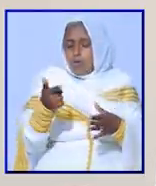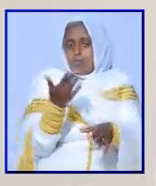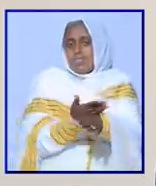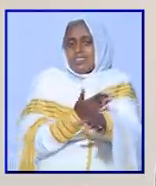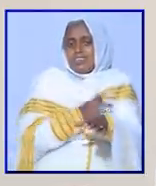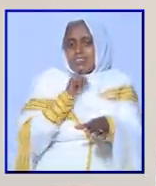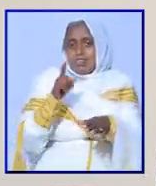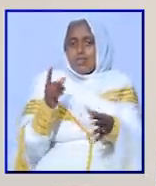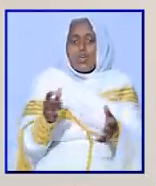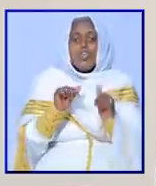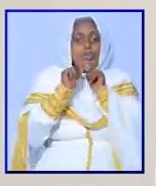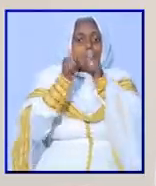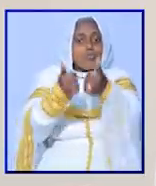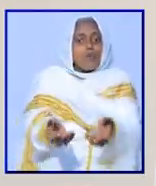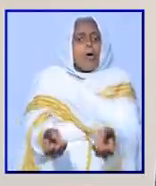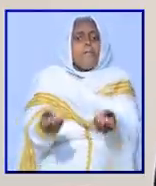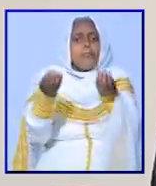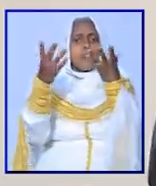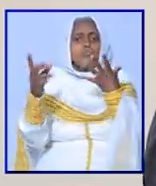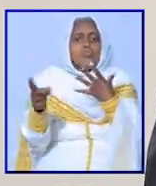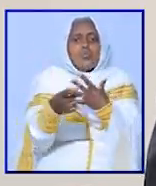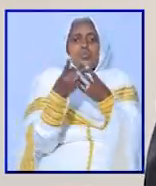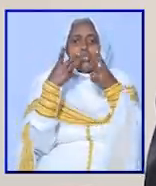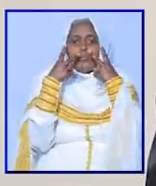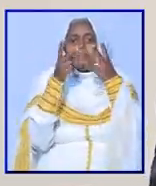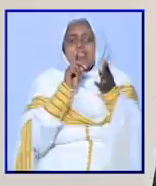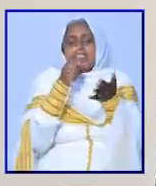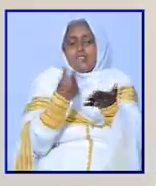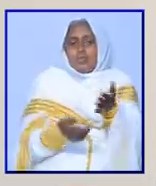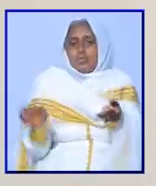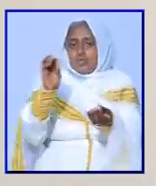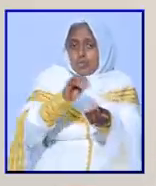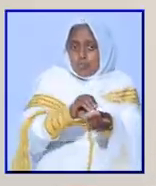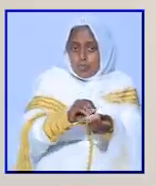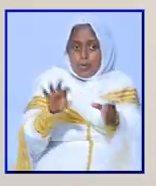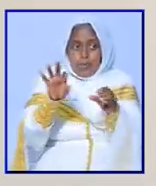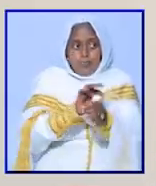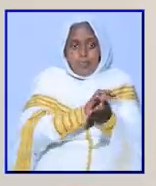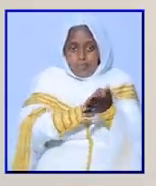የሚለውንም ማስተካከል የስጦታን መብዛት ለማሳየት ነው። በዚሁ ጨምሮ